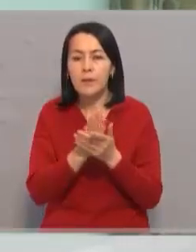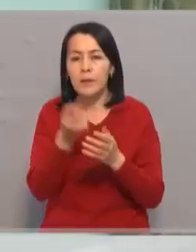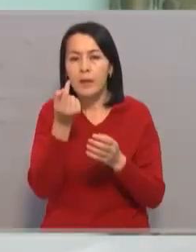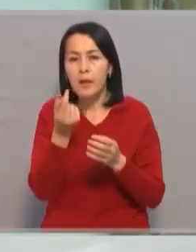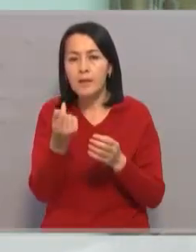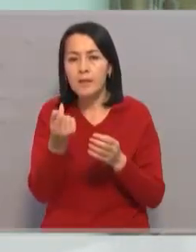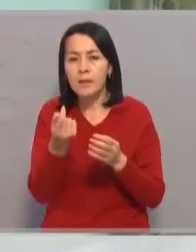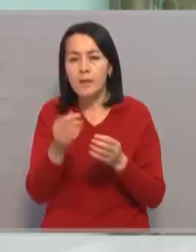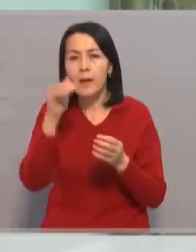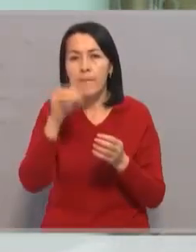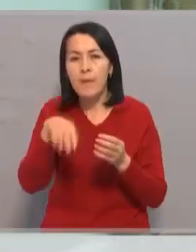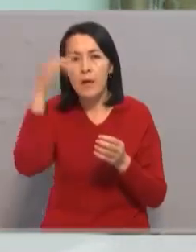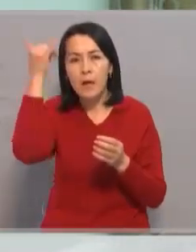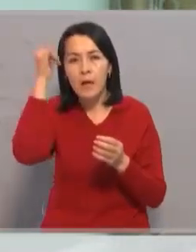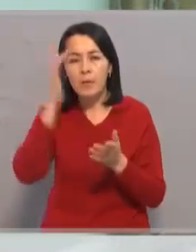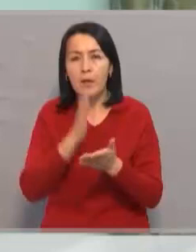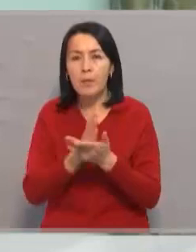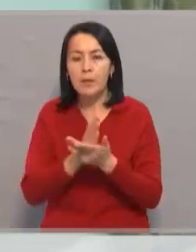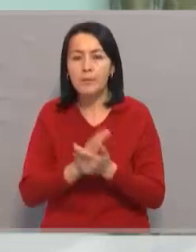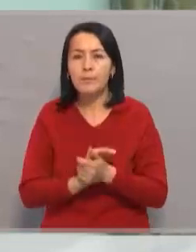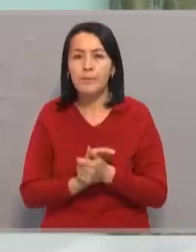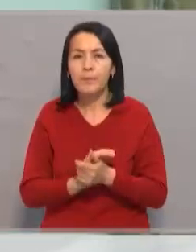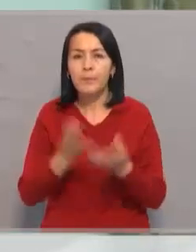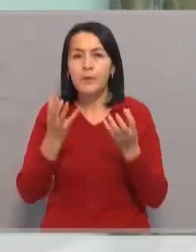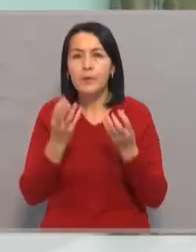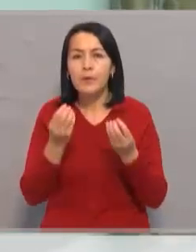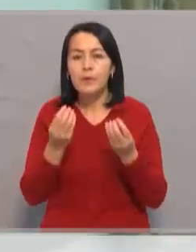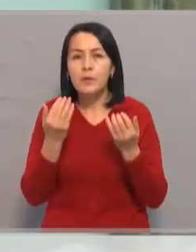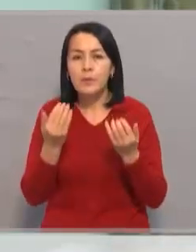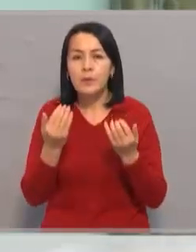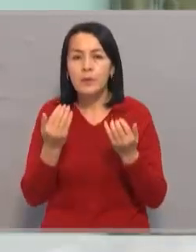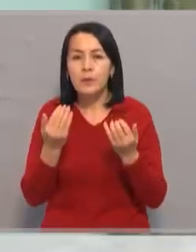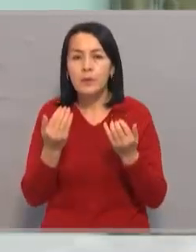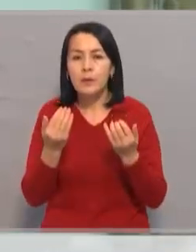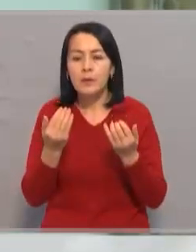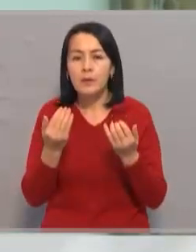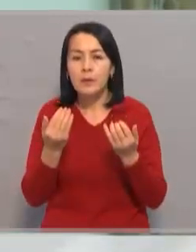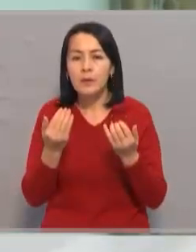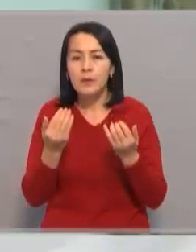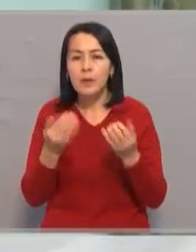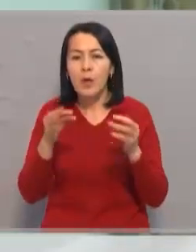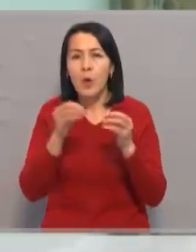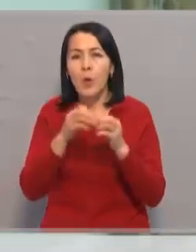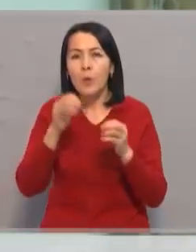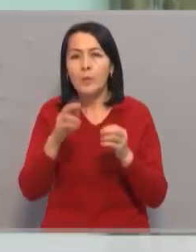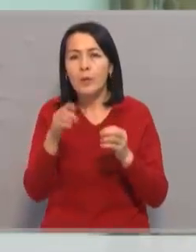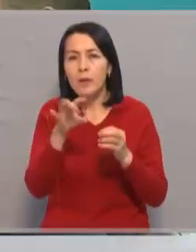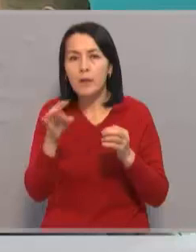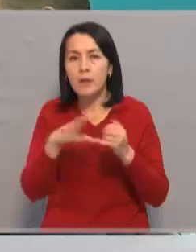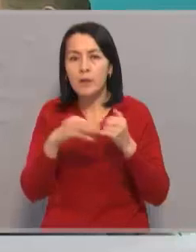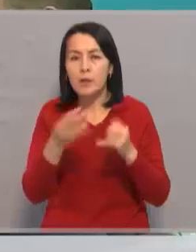кемінде 1000 қара мал бар. Соның өзінде мына ең кемінде 10000 гектар жер